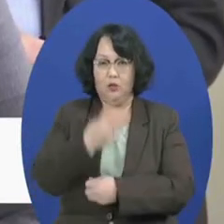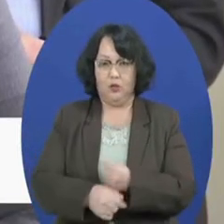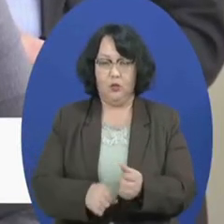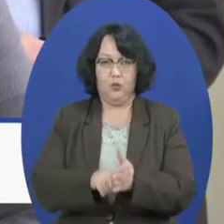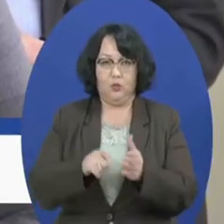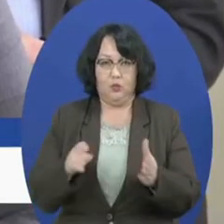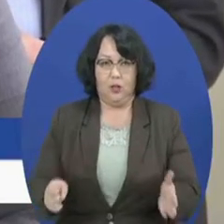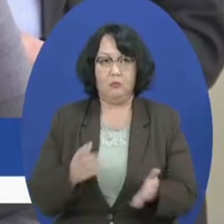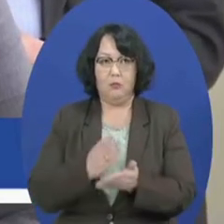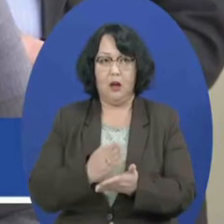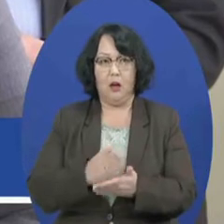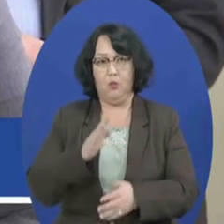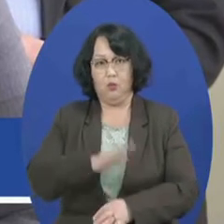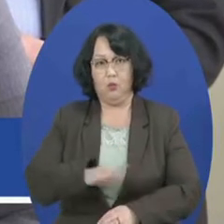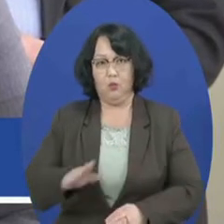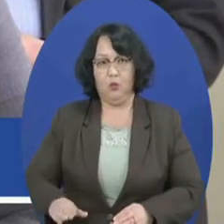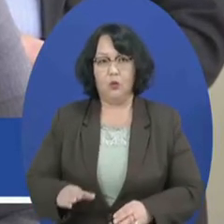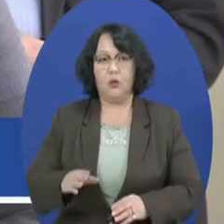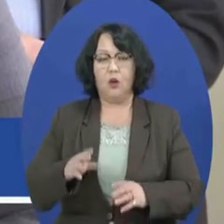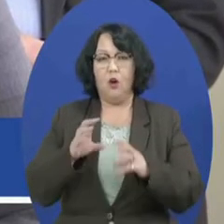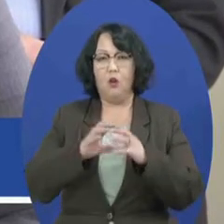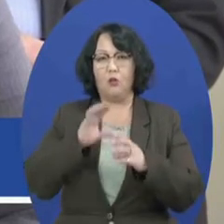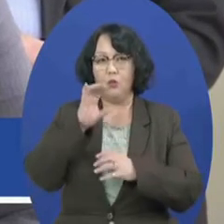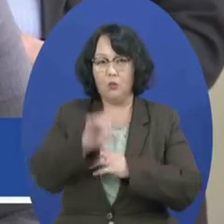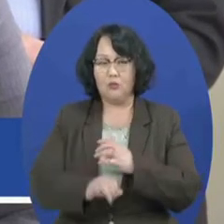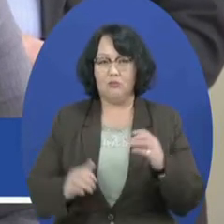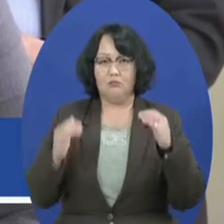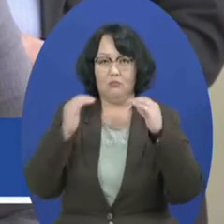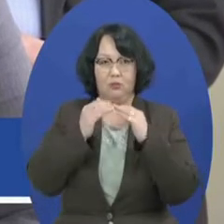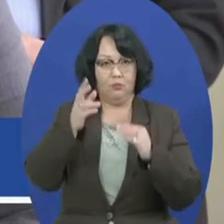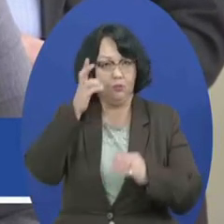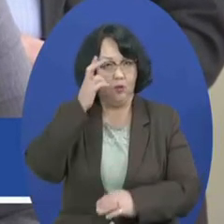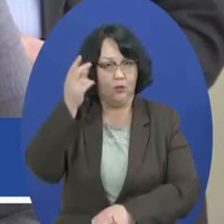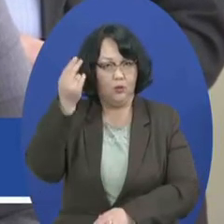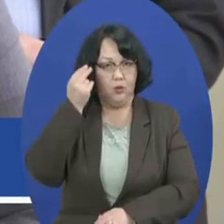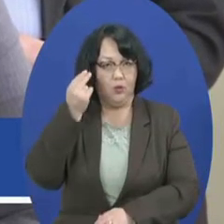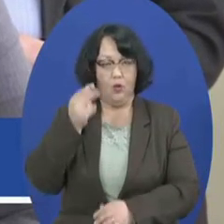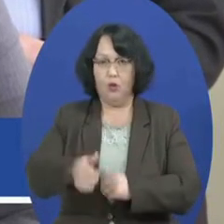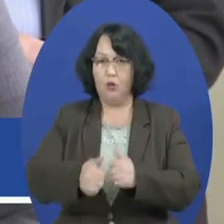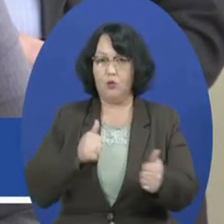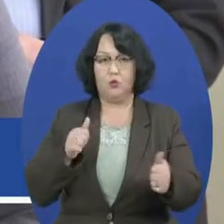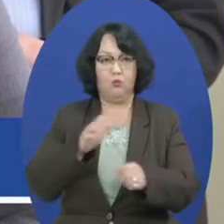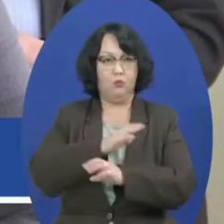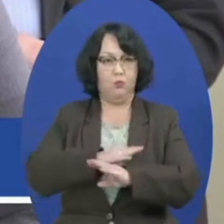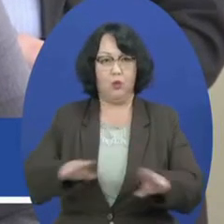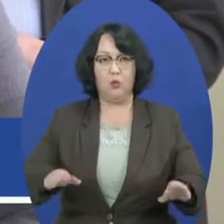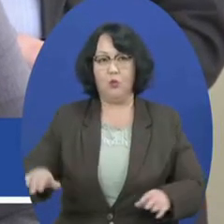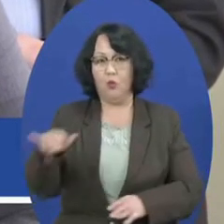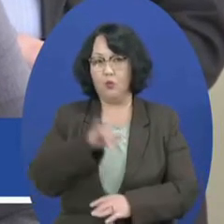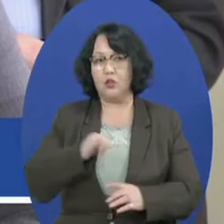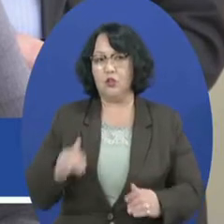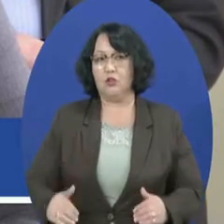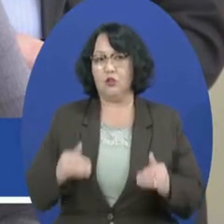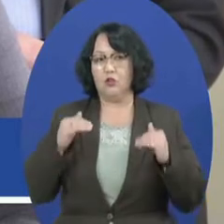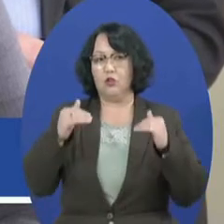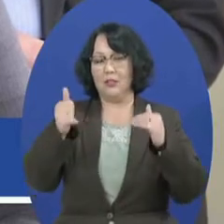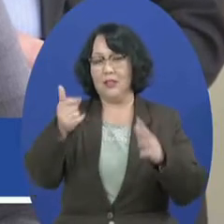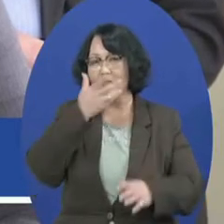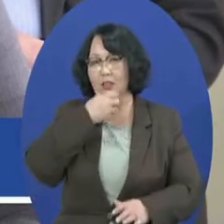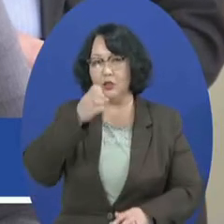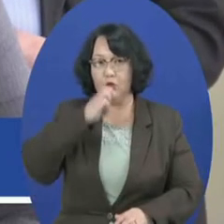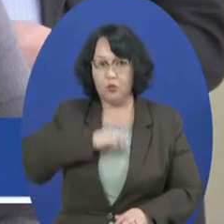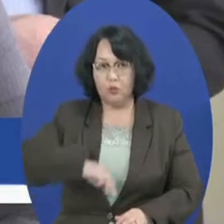хугацаанд байгаа хүүхдүүд маань ч гэсэн дэлхийн хэмжээний боловсрол эзэмшиж бас тухайн цаг үедээ улс орны хөгжлийг авч явах ёстой ийм л